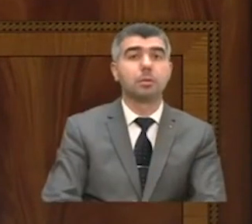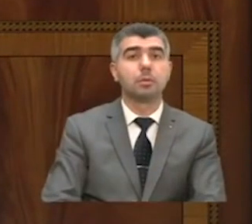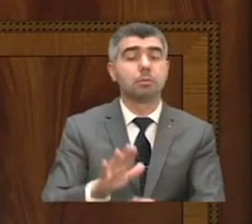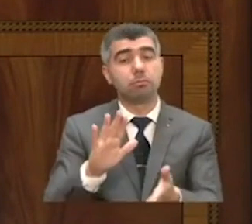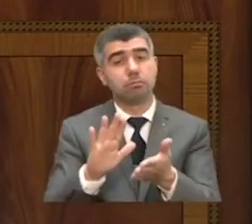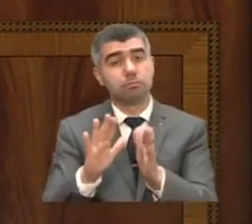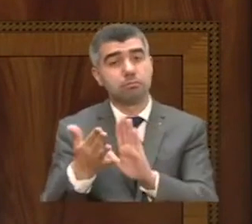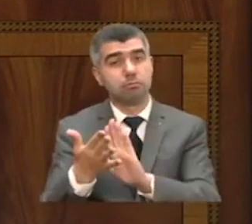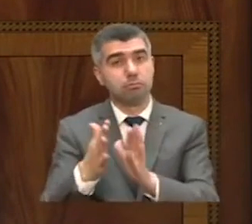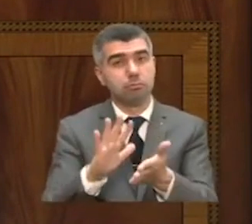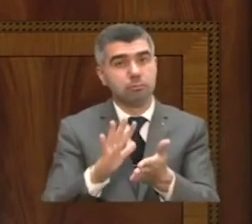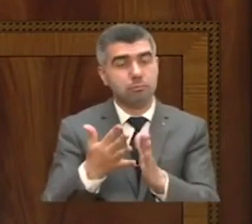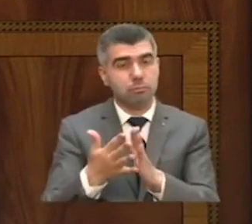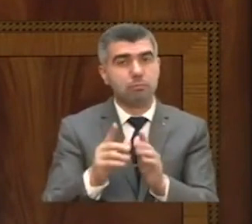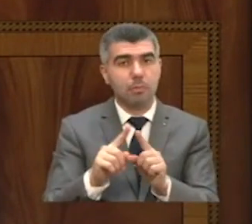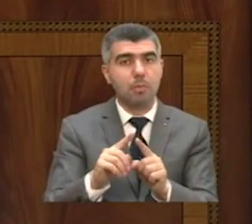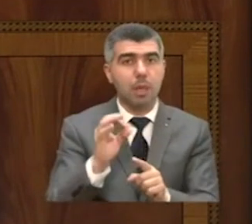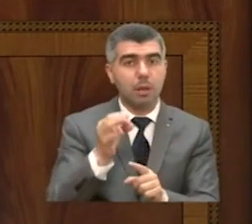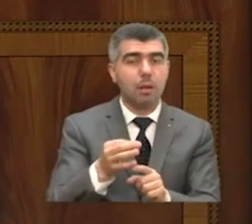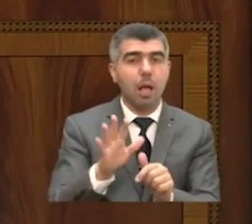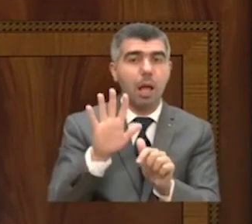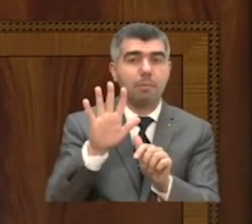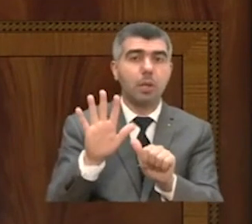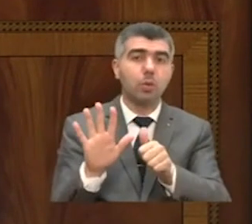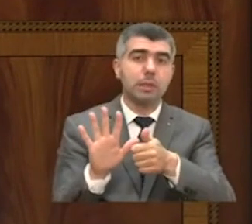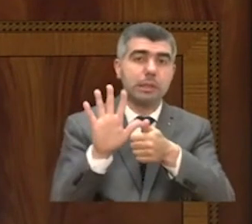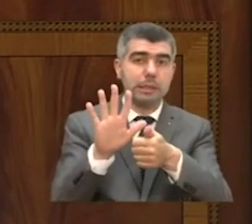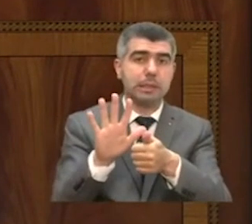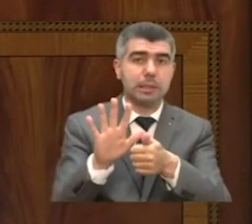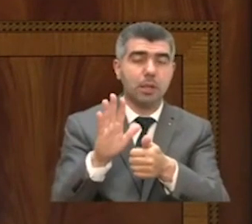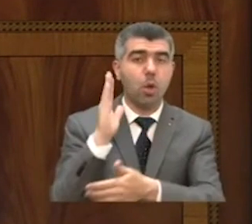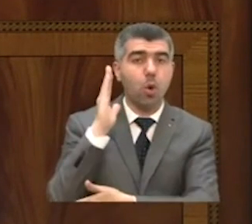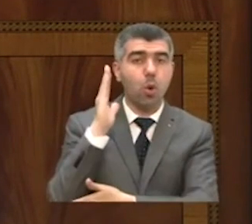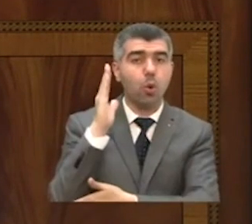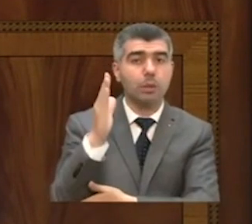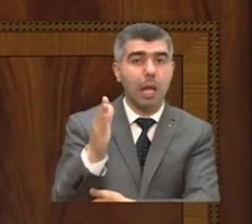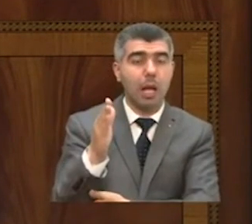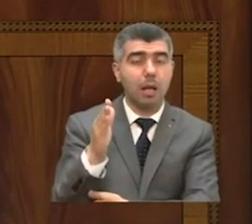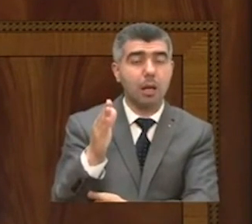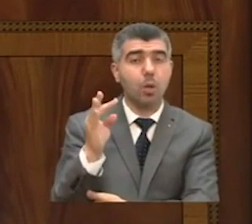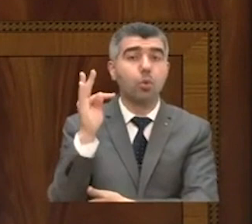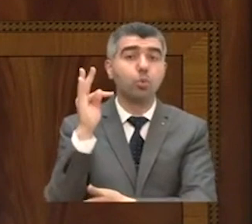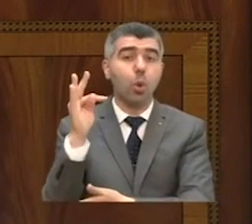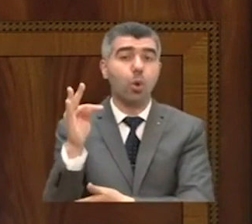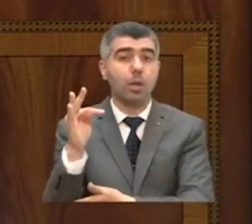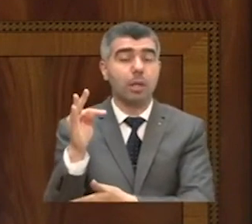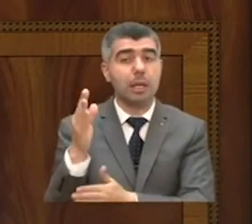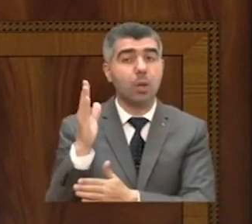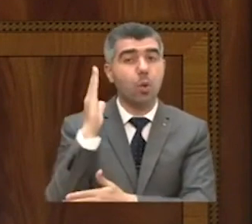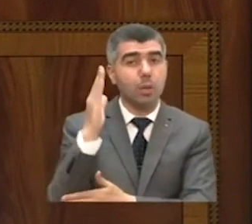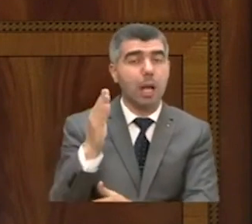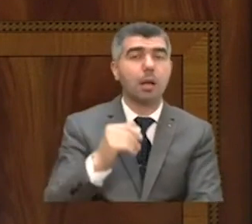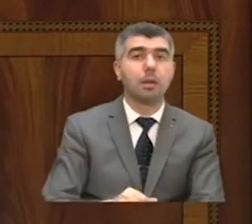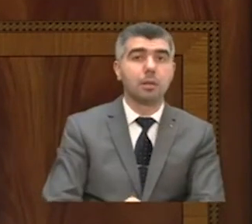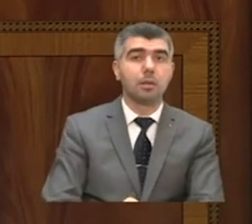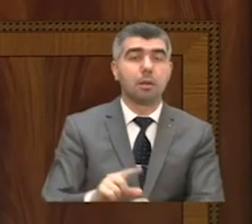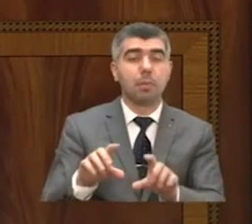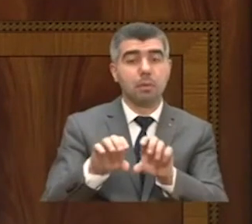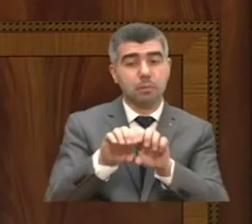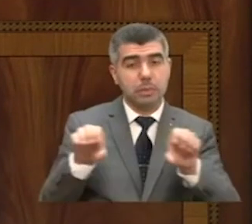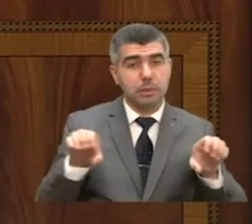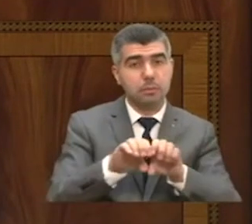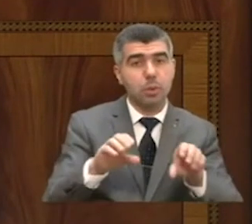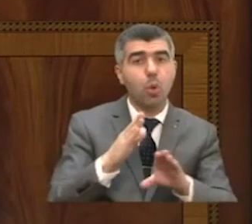بمتوسط مردودية جد مهم 65 هكتار للطن للهكتار عفوا. أما القصب ديال السكر فقد تمت